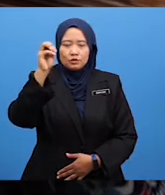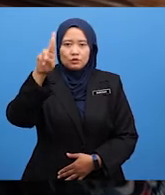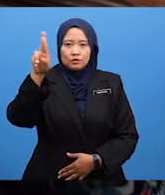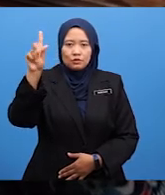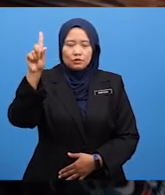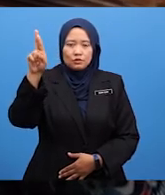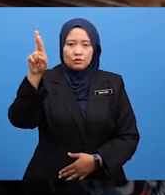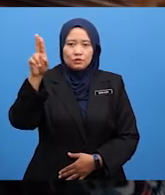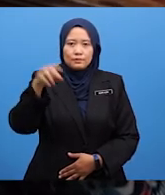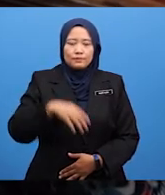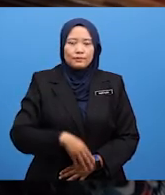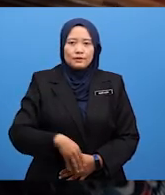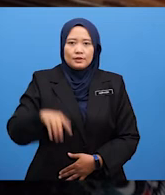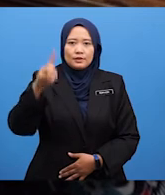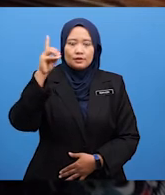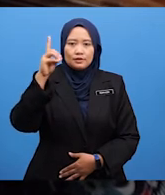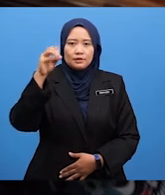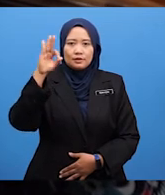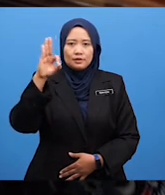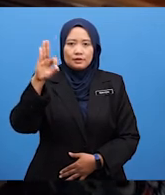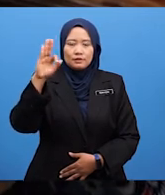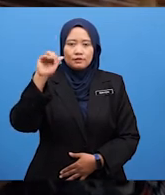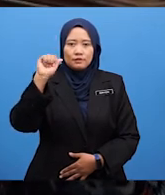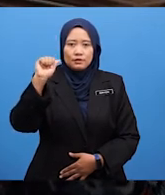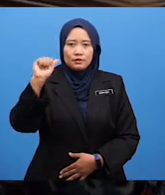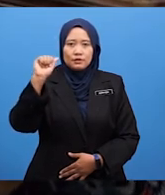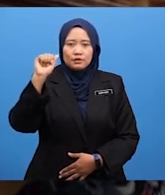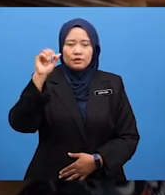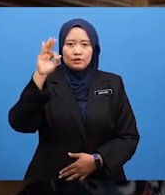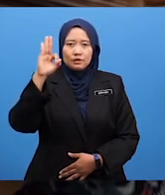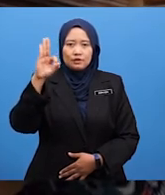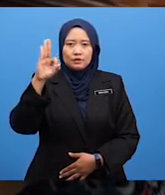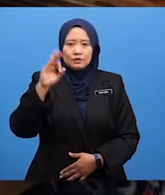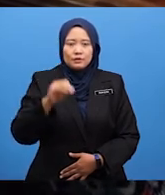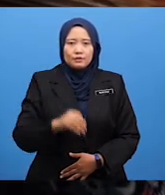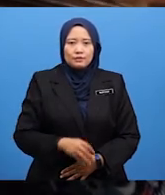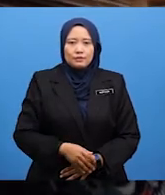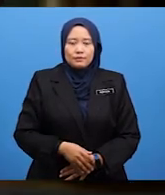D, F sharp, A dan pergi kepada D balik.